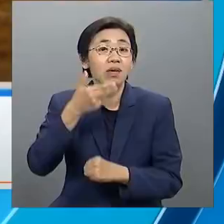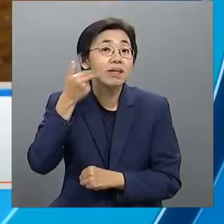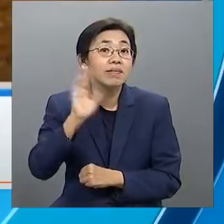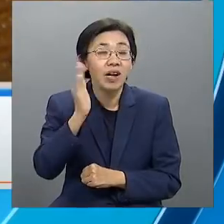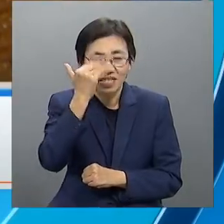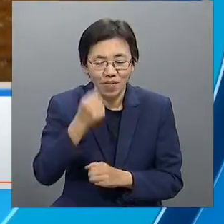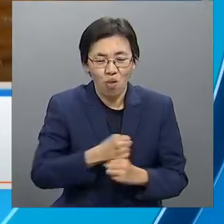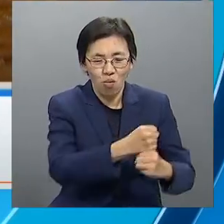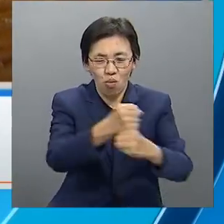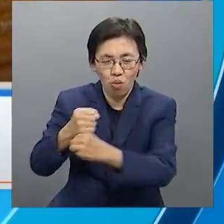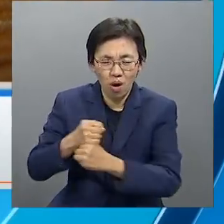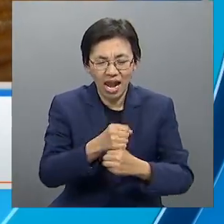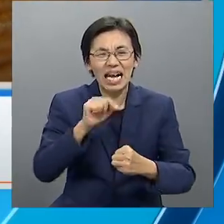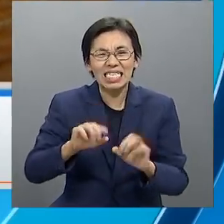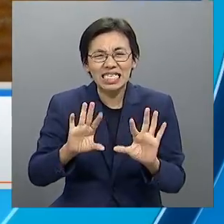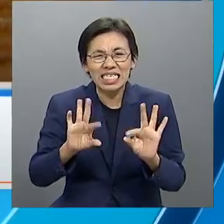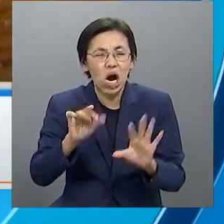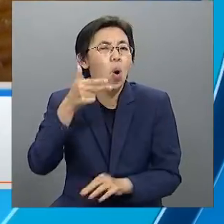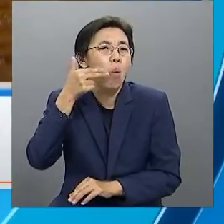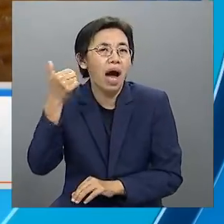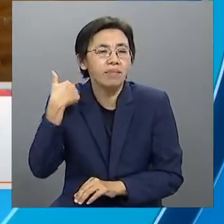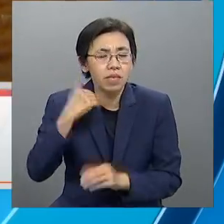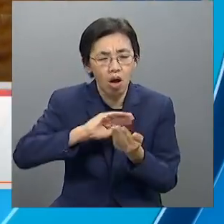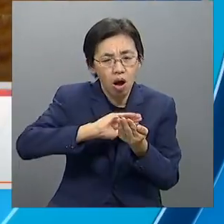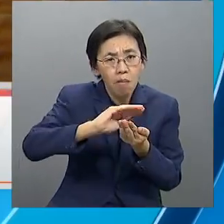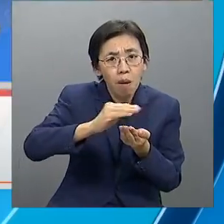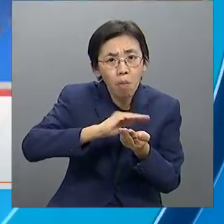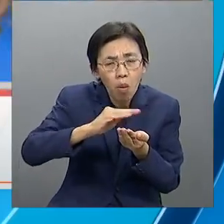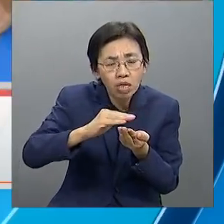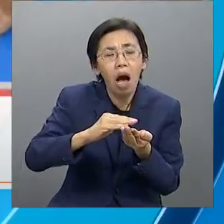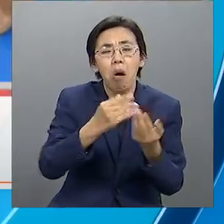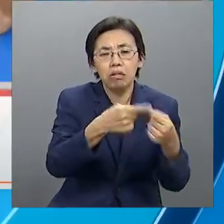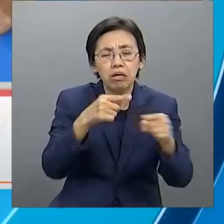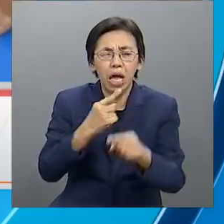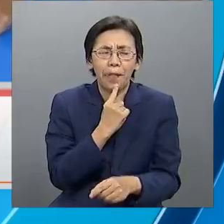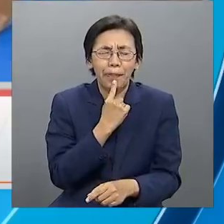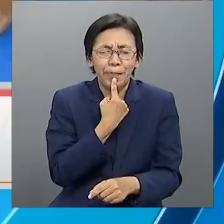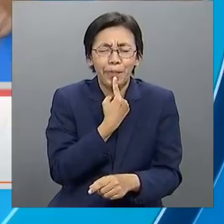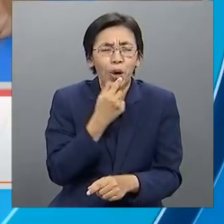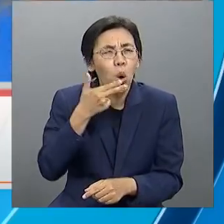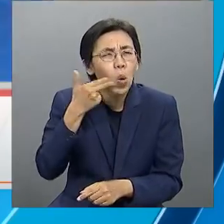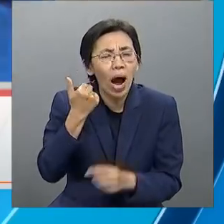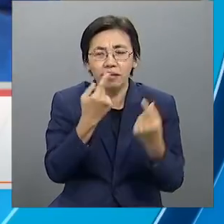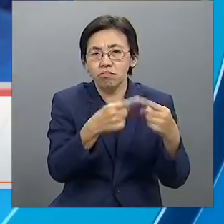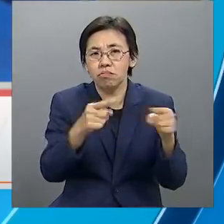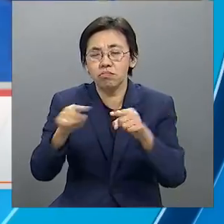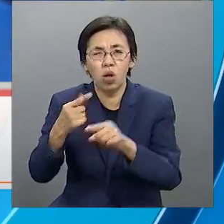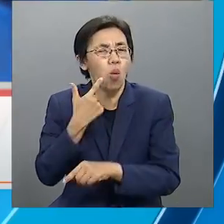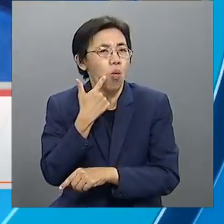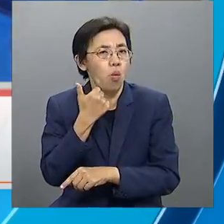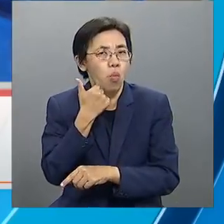เป็นเอกลักษณ์ของมะม่วงแต่ละสายพันธุ ์ บางสายพันธุ์มันต้องมีแบบความเปรี้ยว เปรี้ยวหน่อย มันจะตัดหน่อยแล้วมันอร่อยมากคุณต๊อบมันเป็นธร